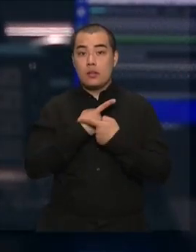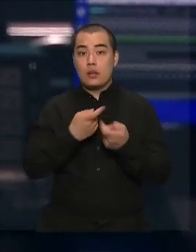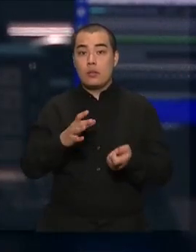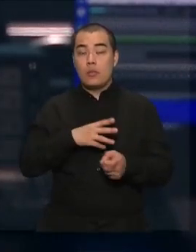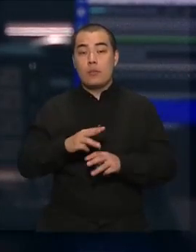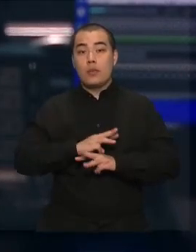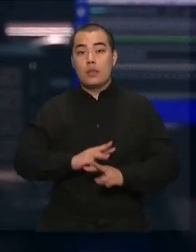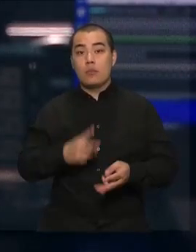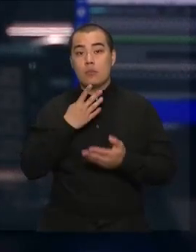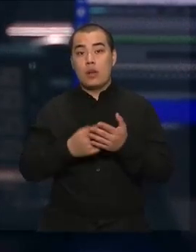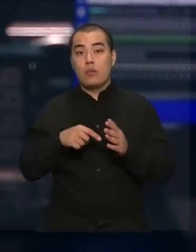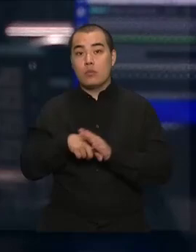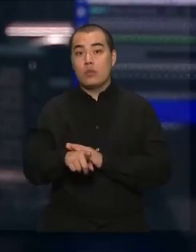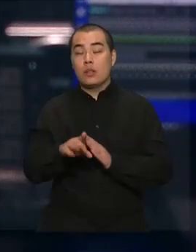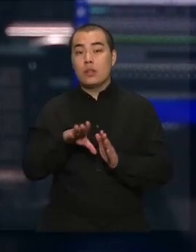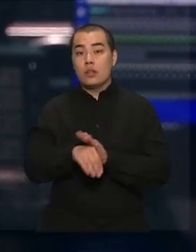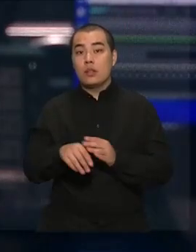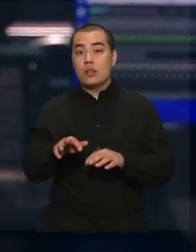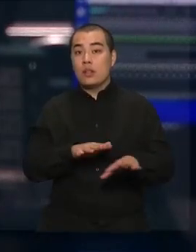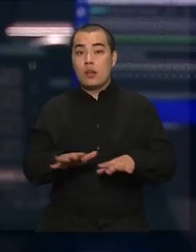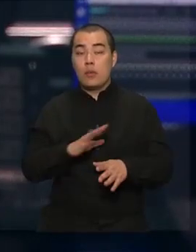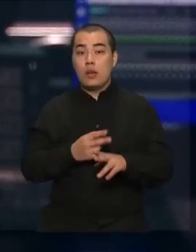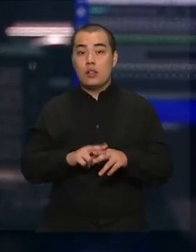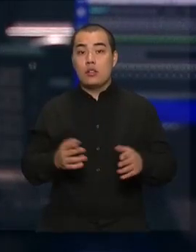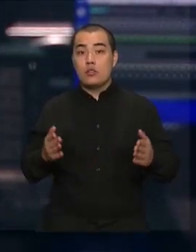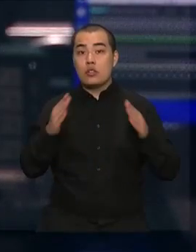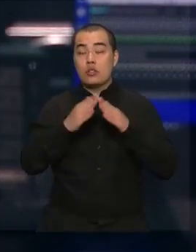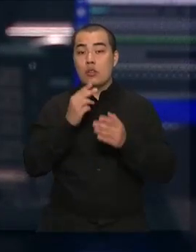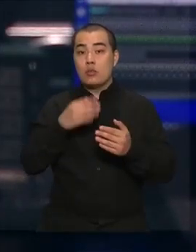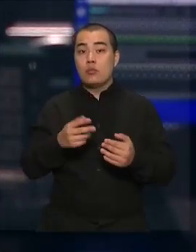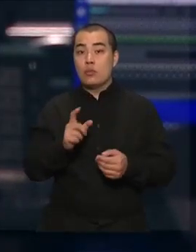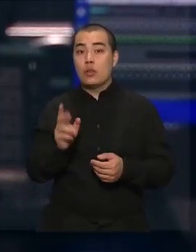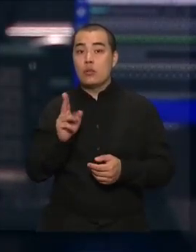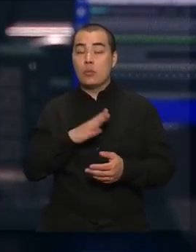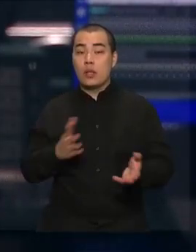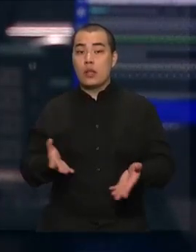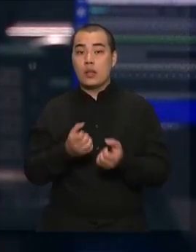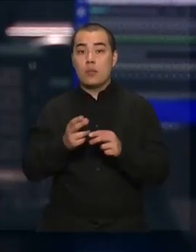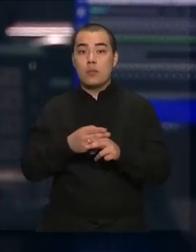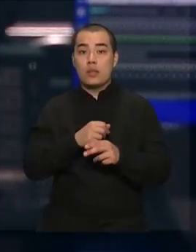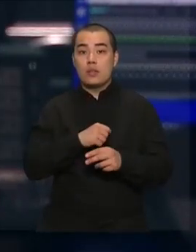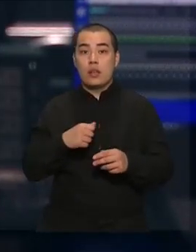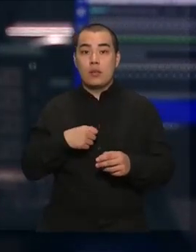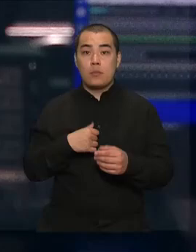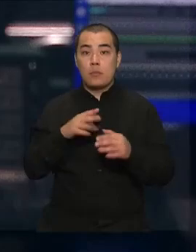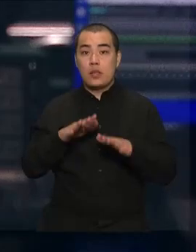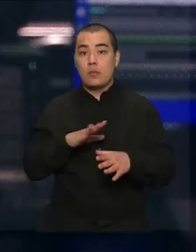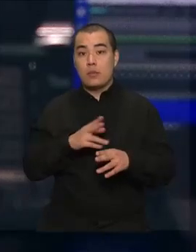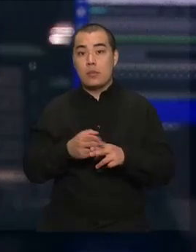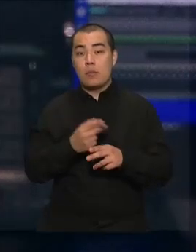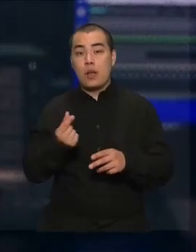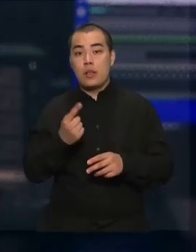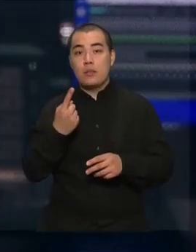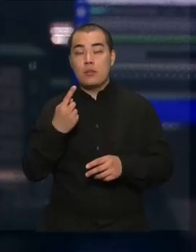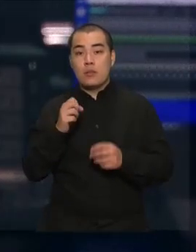в Министерстве внутренних дел. Это жилье людей, которых пришлось эвакуировать в безопасное место. Без малого 12,5 тысяч